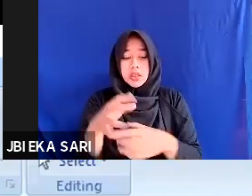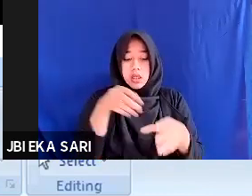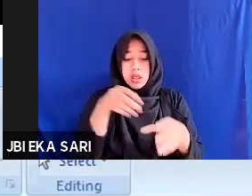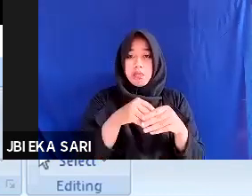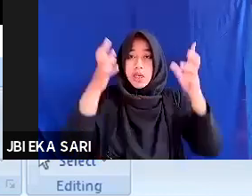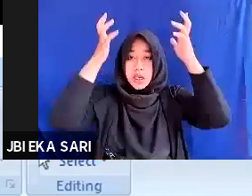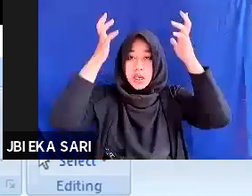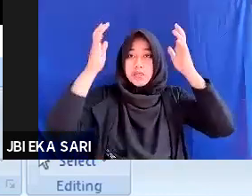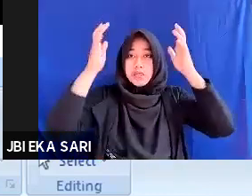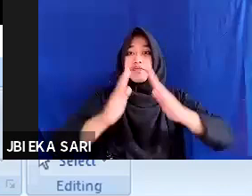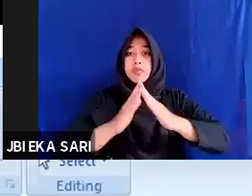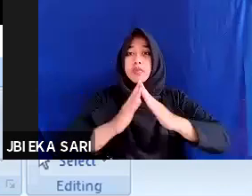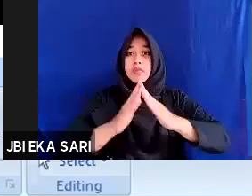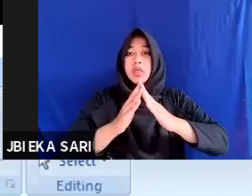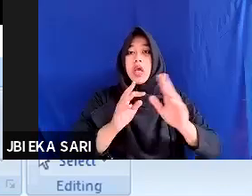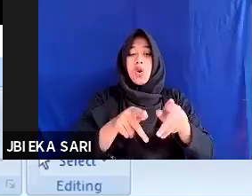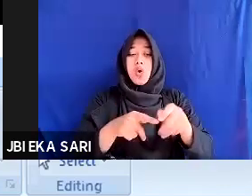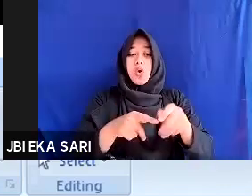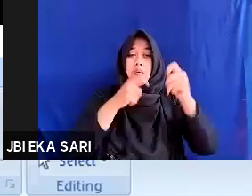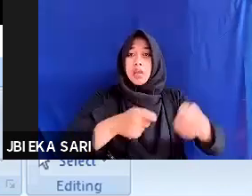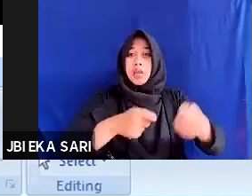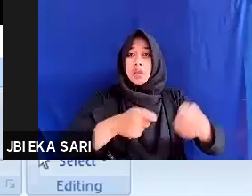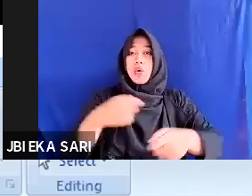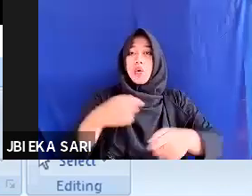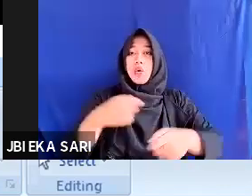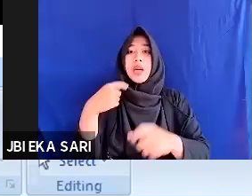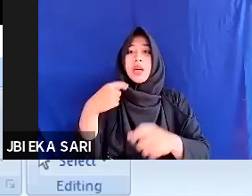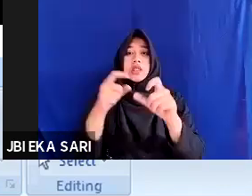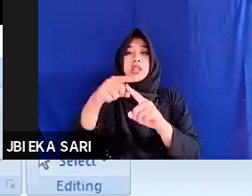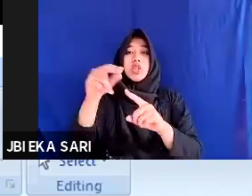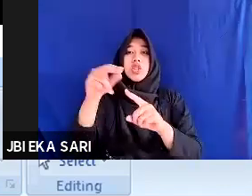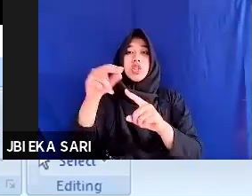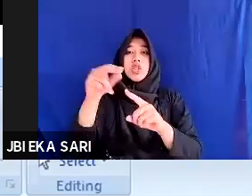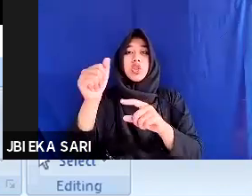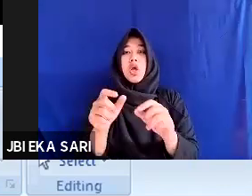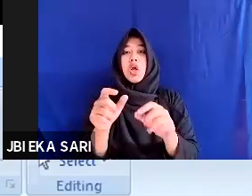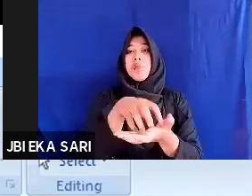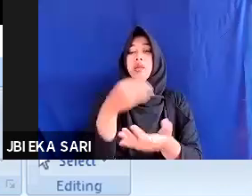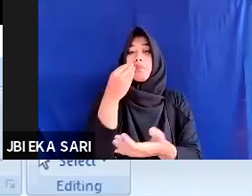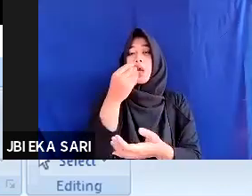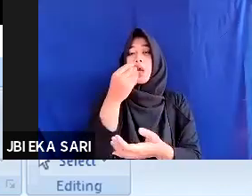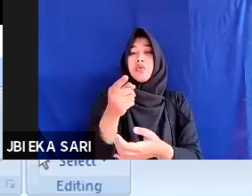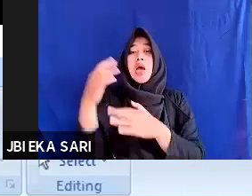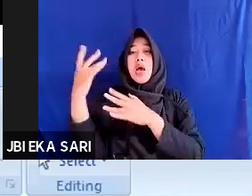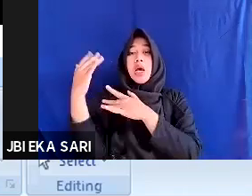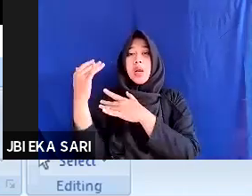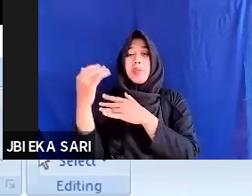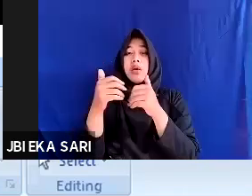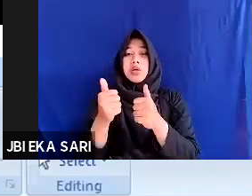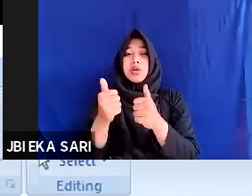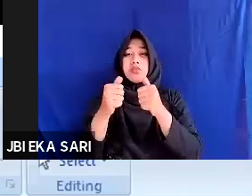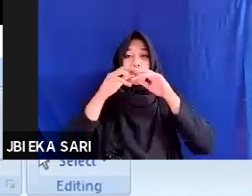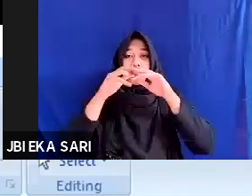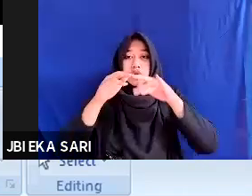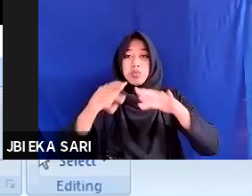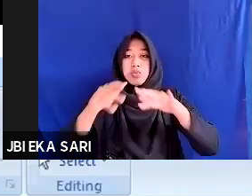itu. Harapannya bisa disebarluaskan untuk masyarakat yang tidak mampu, mereka yang tidak panen, dan kemudian kalau suatu